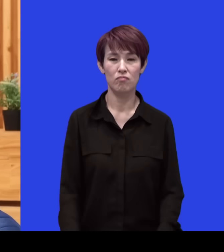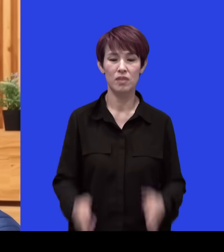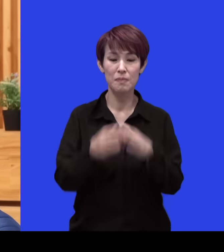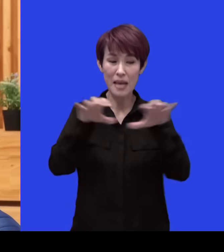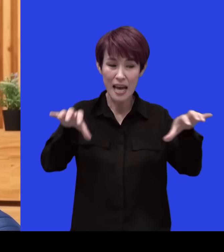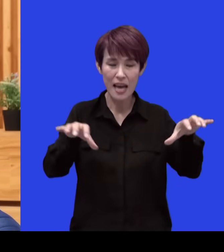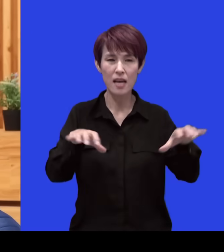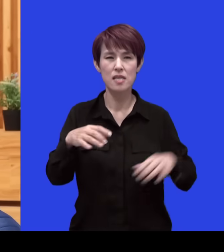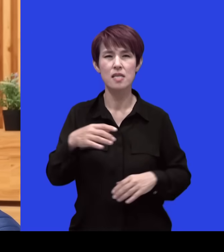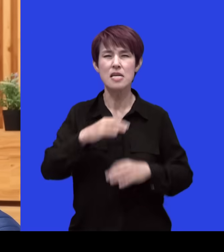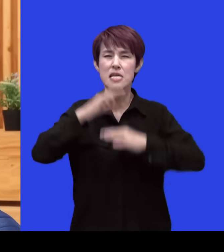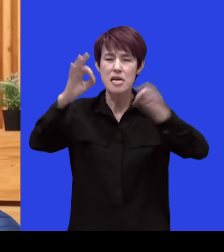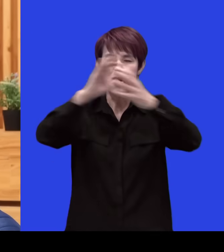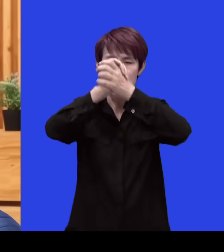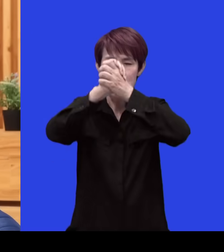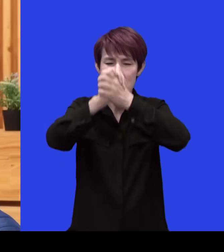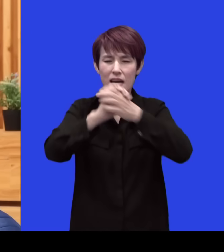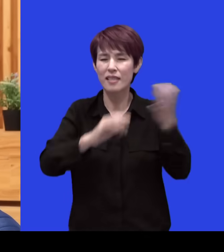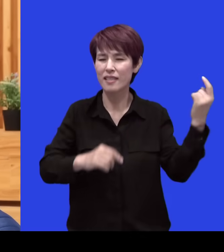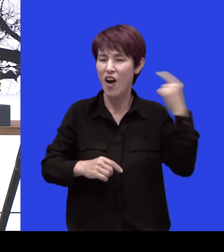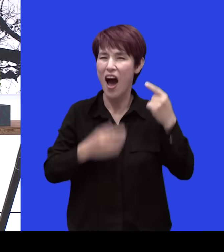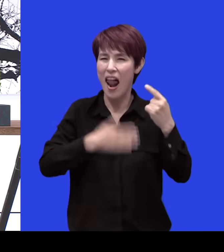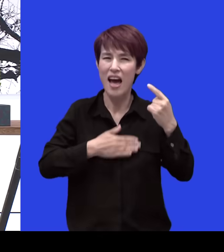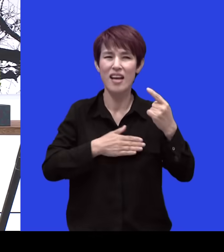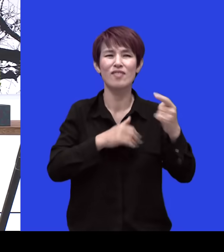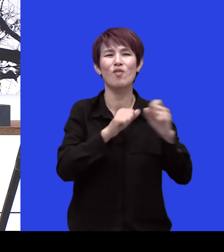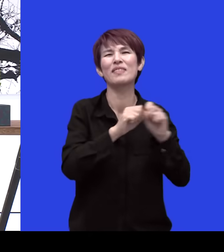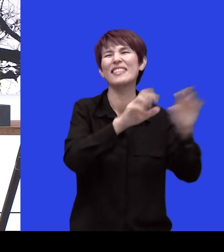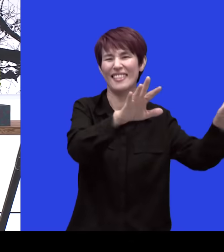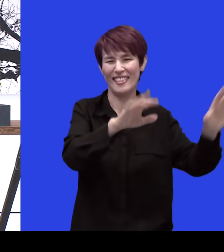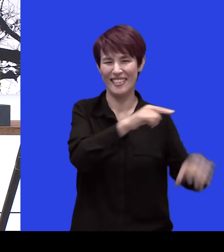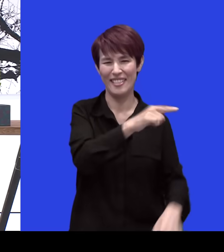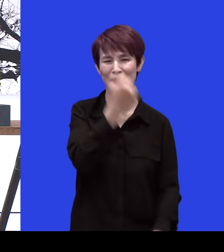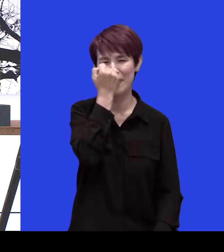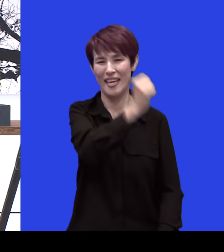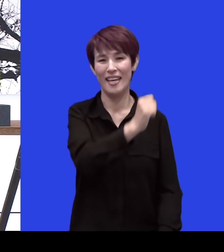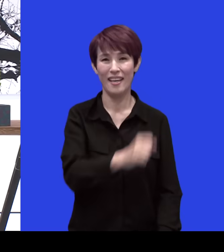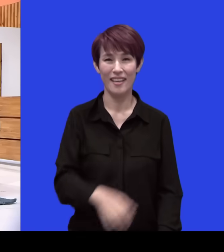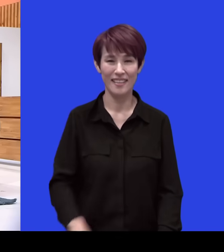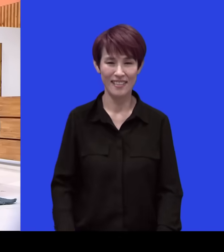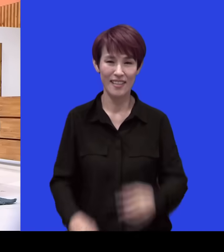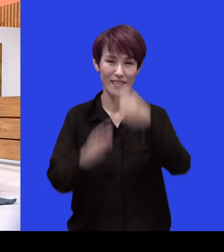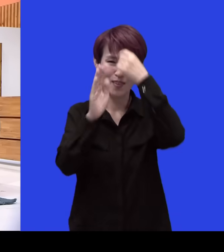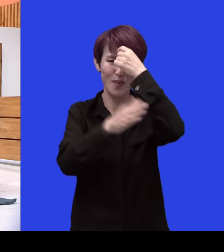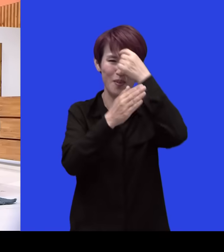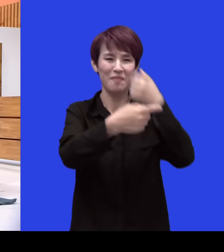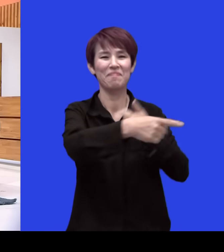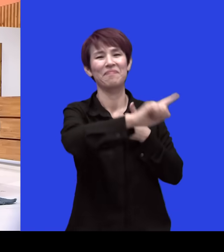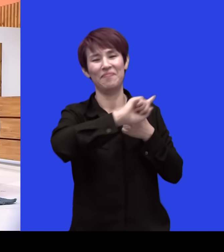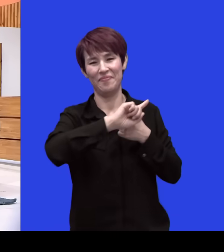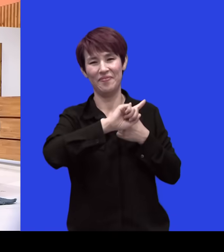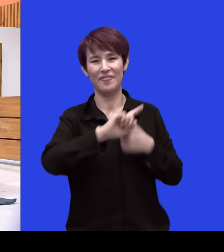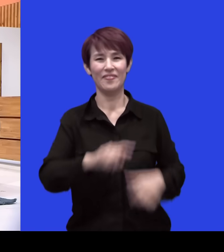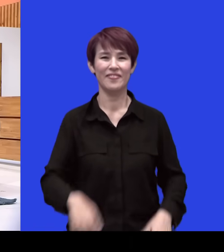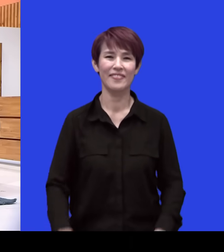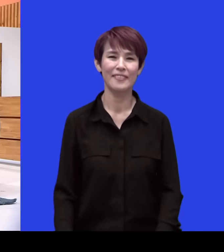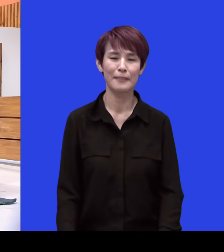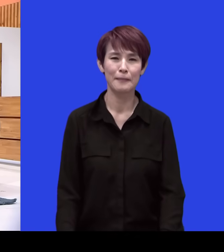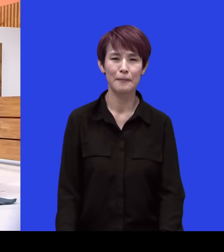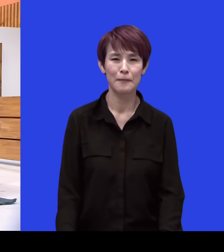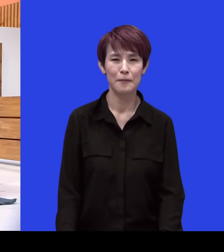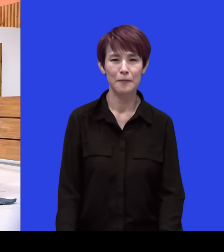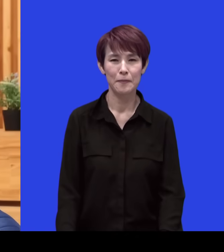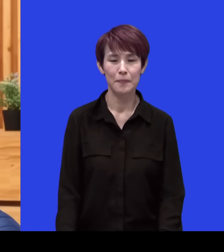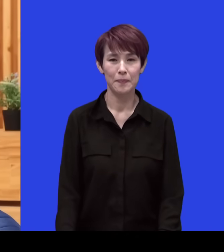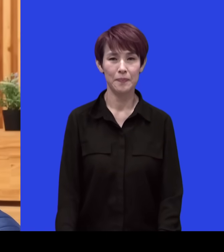그렇죠. 그 옆집 사람들. 서로 저쪽이라고 그럴 수도 있잖아요. 아, 그분들이 성도가 되셨네. 그러니까요. 그래서 이제 개척이 시작됐고 제1호 예, 그렇게 저기.